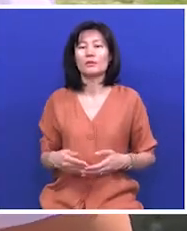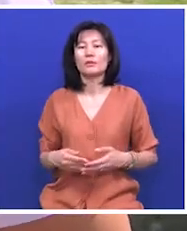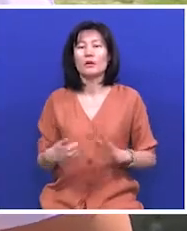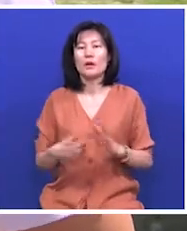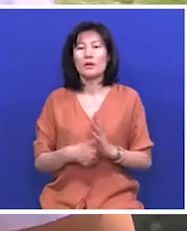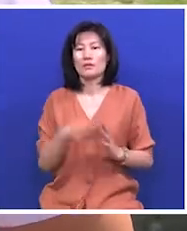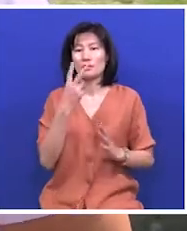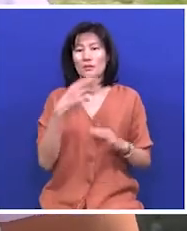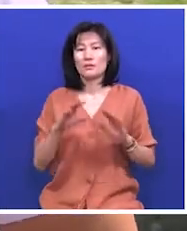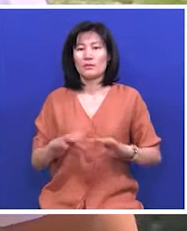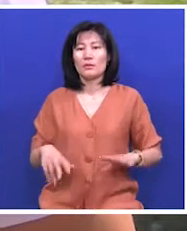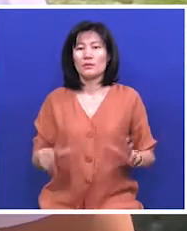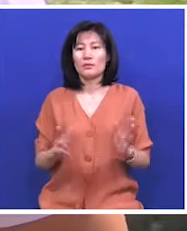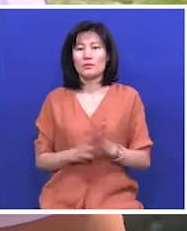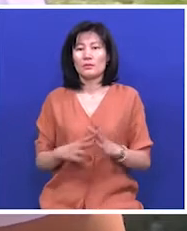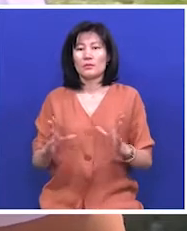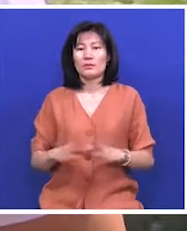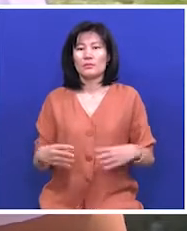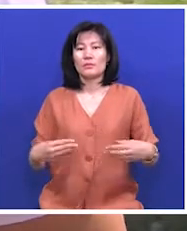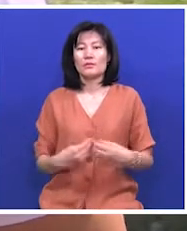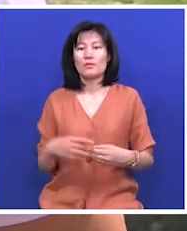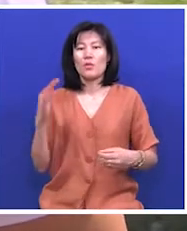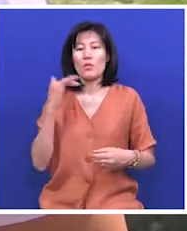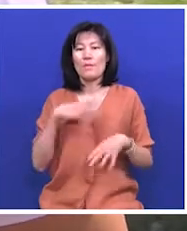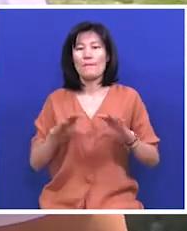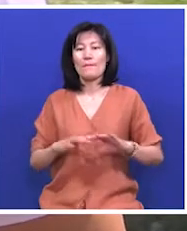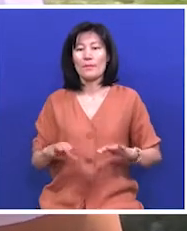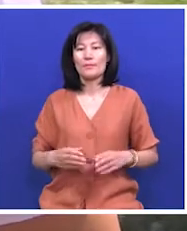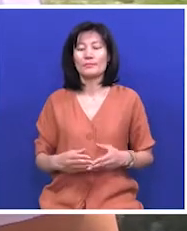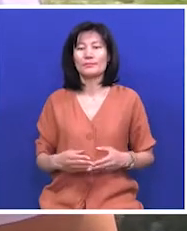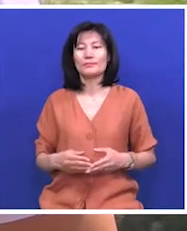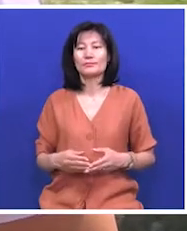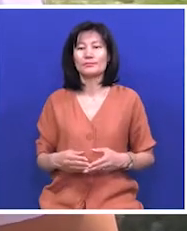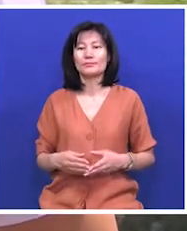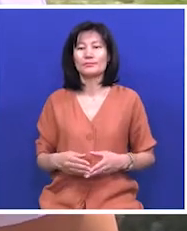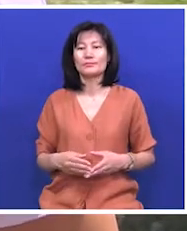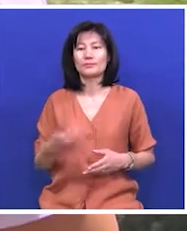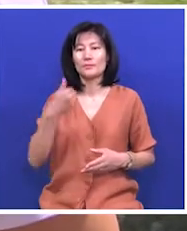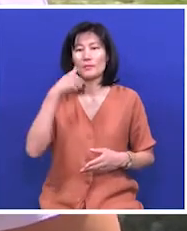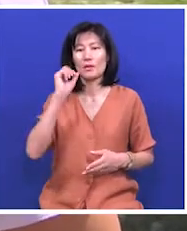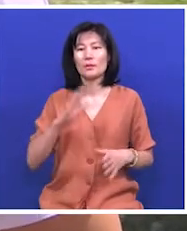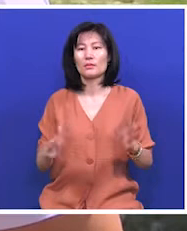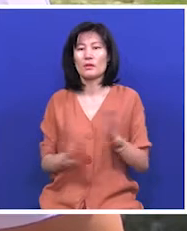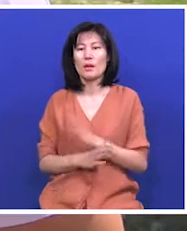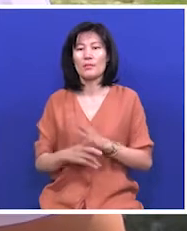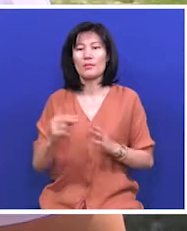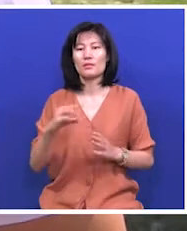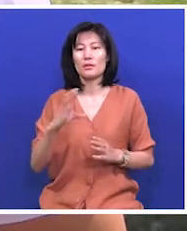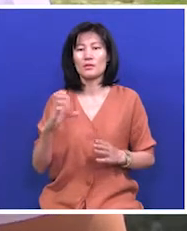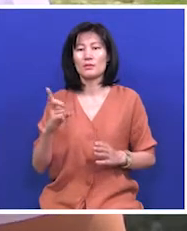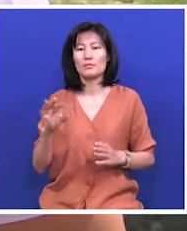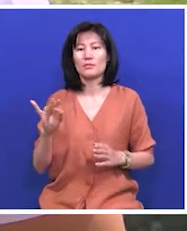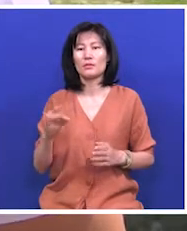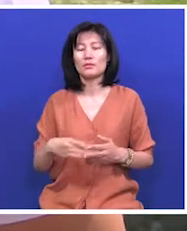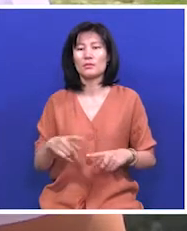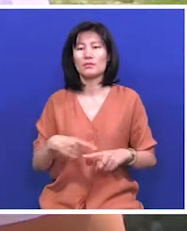тұрамын. 6 бала шағам, 8 отбасымыз, отбасында 8 жанбыз. Кешегі мынау табиғи апатқа